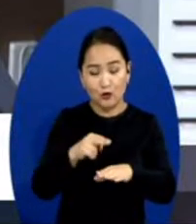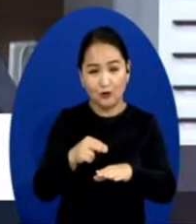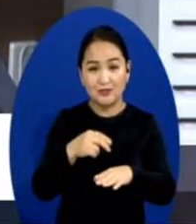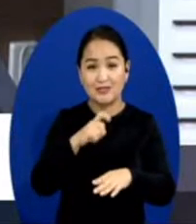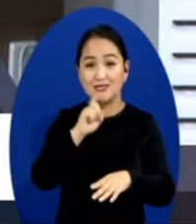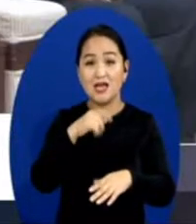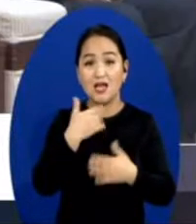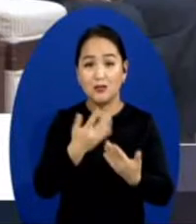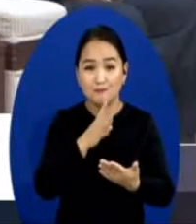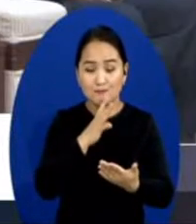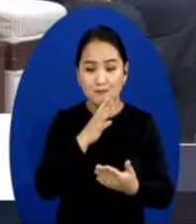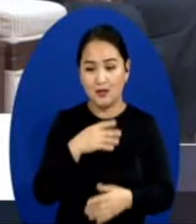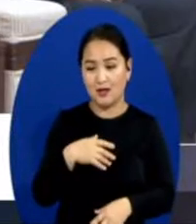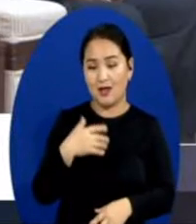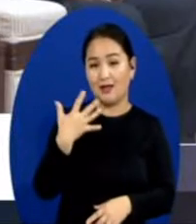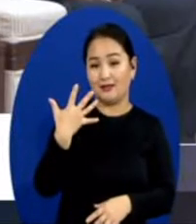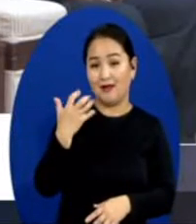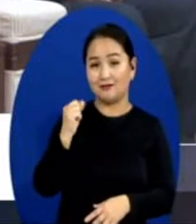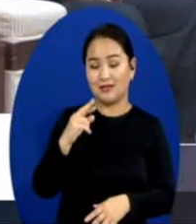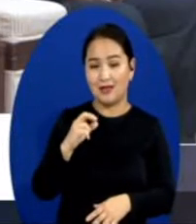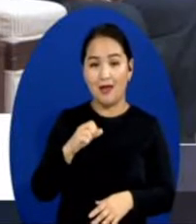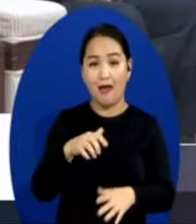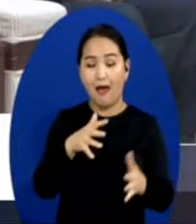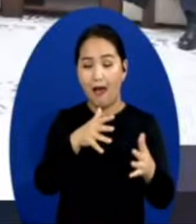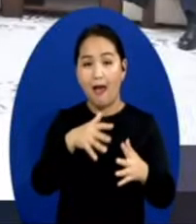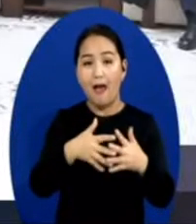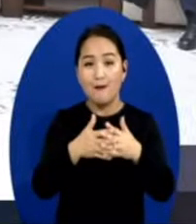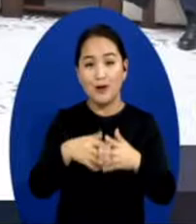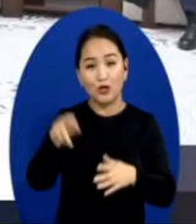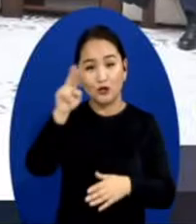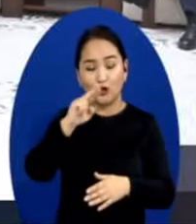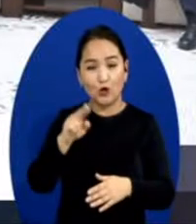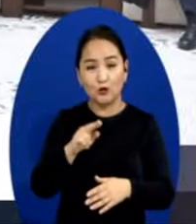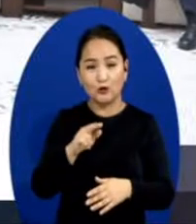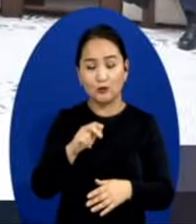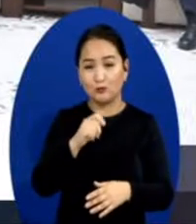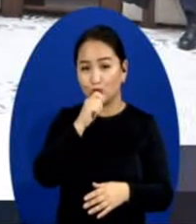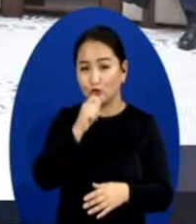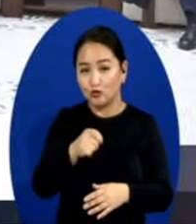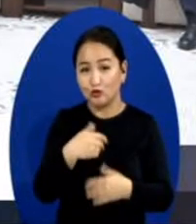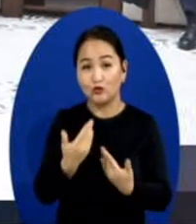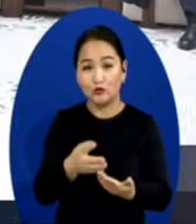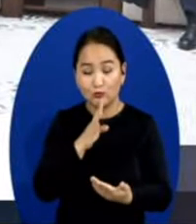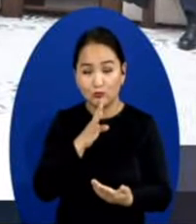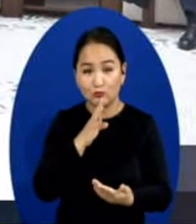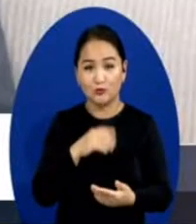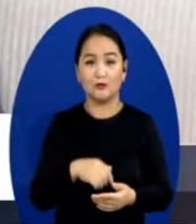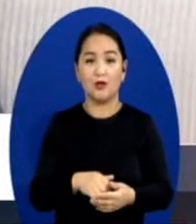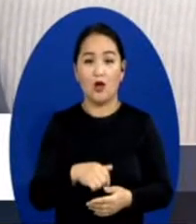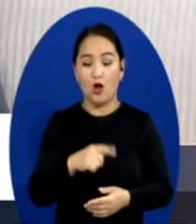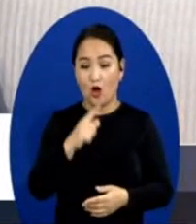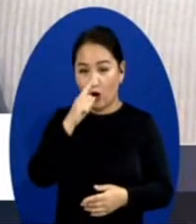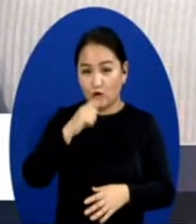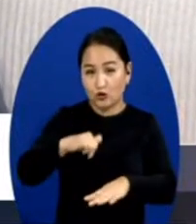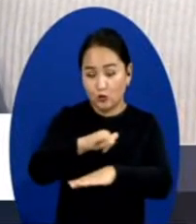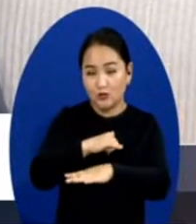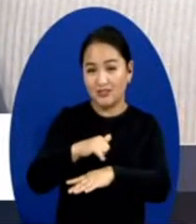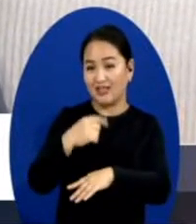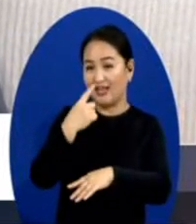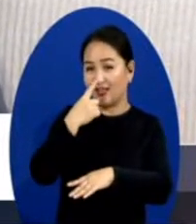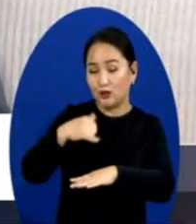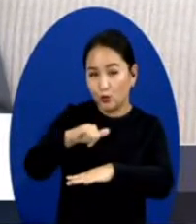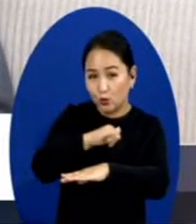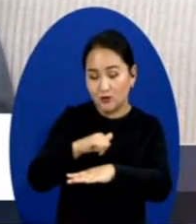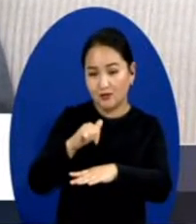улсад 1.5 сая Америк долларын буцалтгүй тусламж олгохоор болсон байна. Улсын хурлын дарга Монгол улс, Орос холбооны улс бүгд найрамдахтай